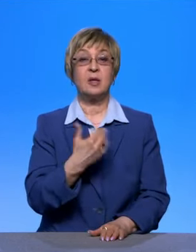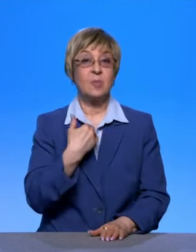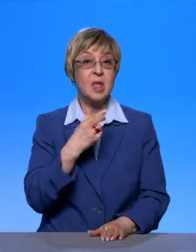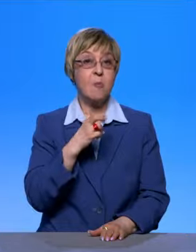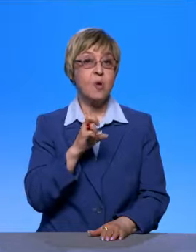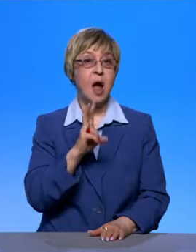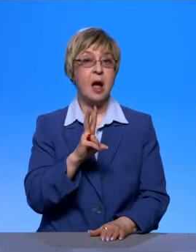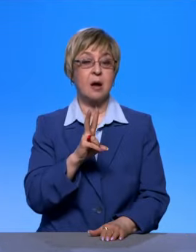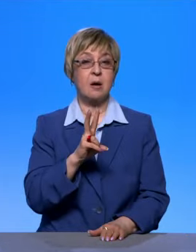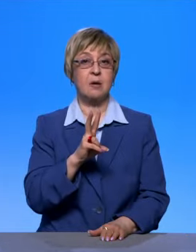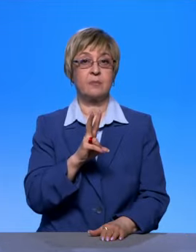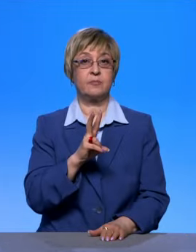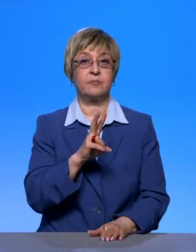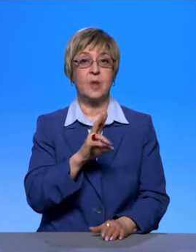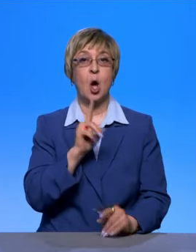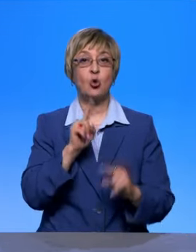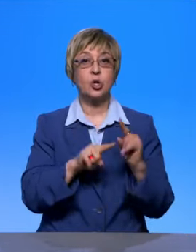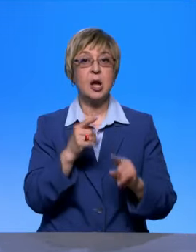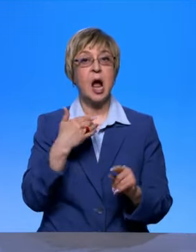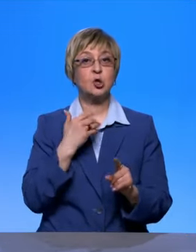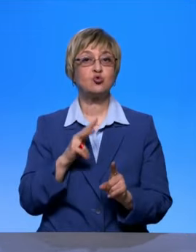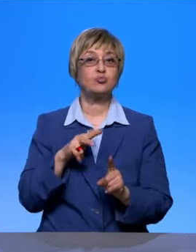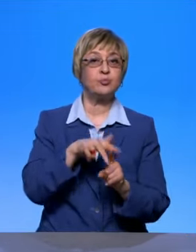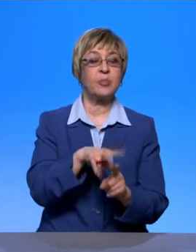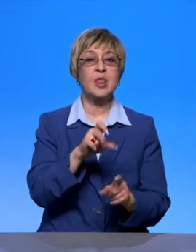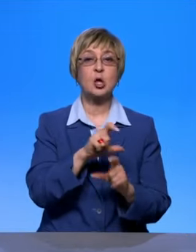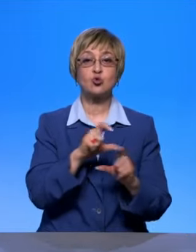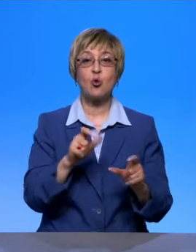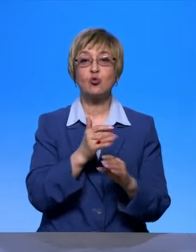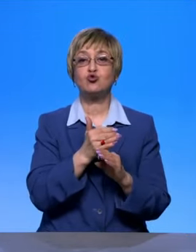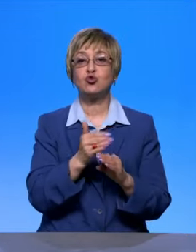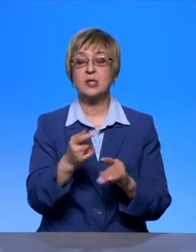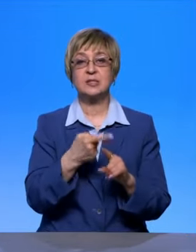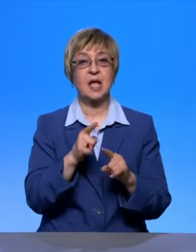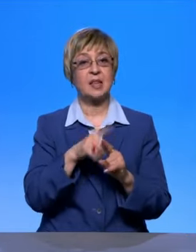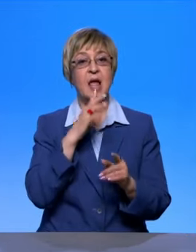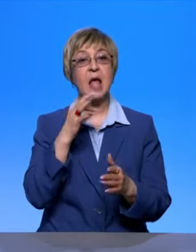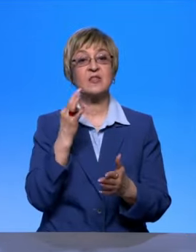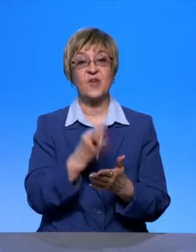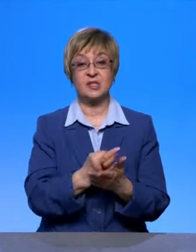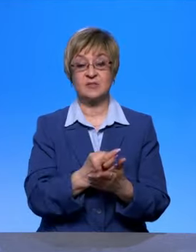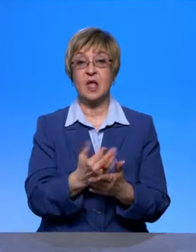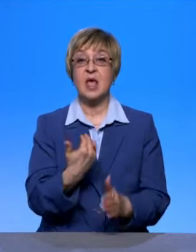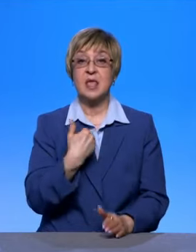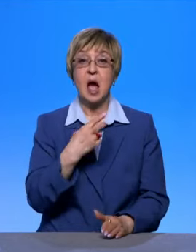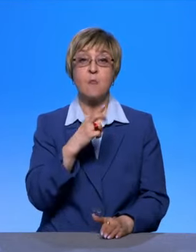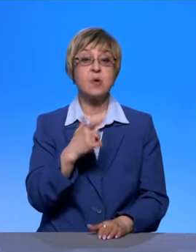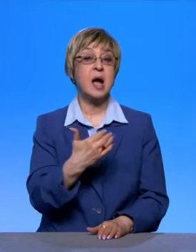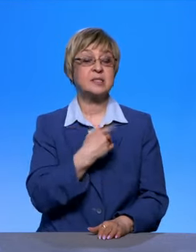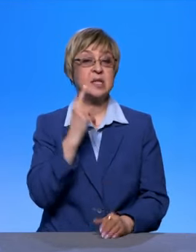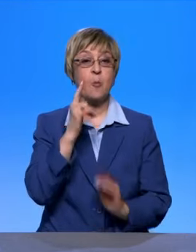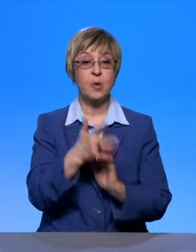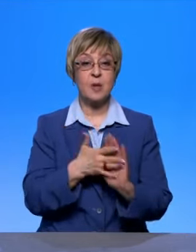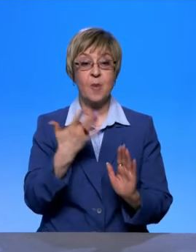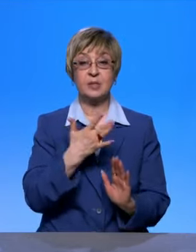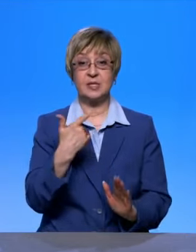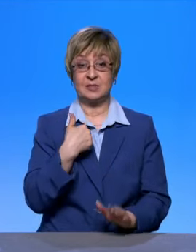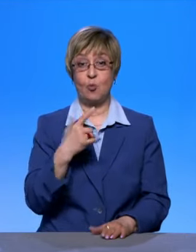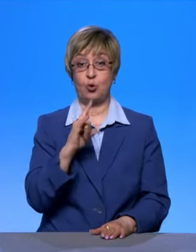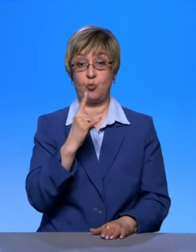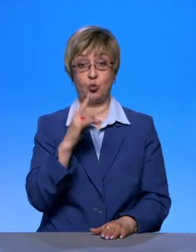родителю, мне бы хотелось переложить на школу часть вот этой ответственности. То есть мне бы хотелось понимать, что если я отдаю ребенка в